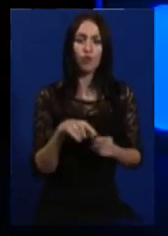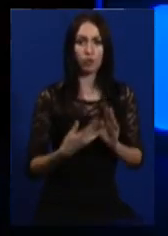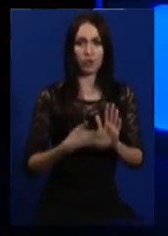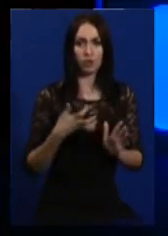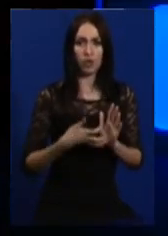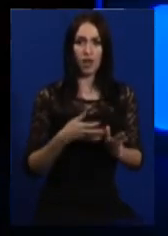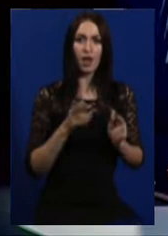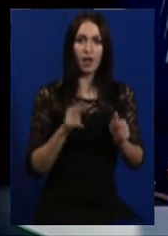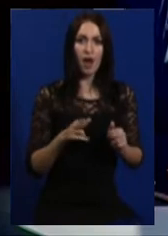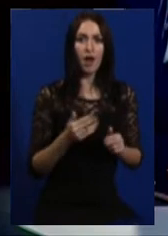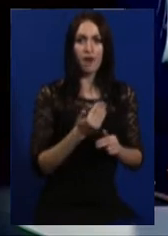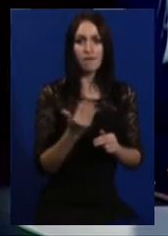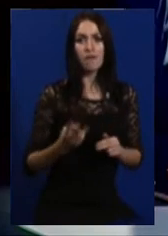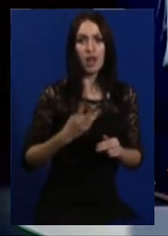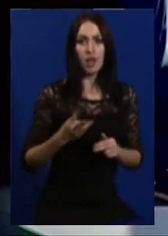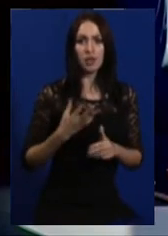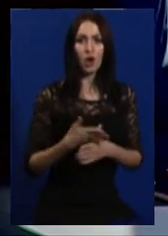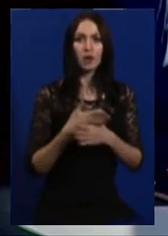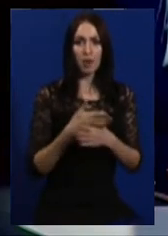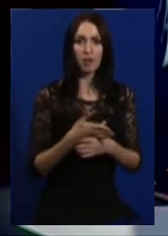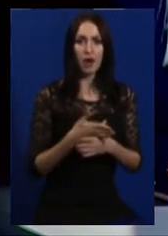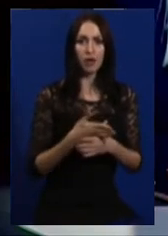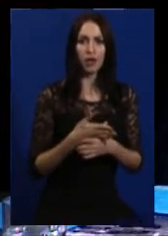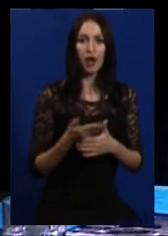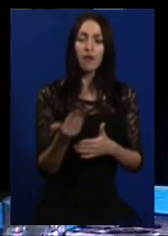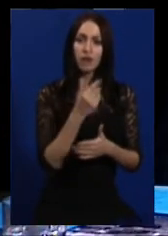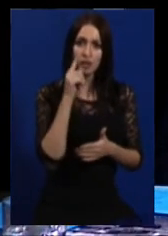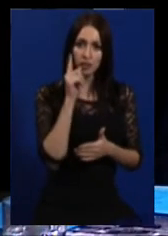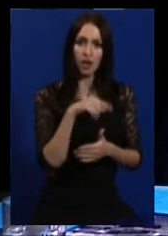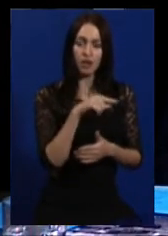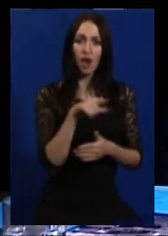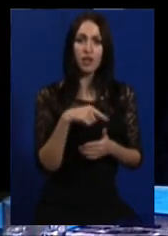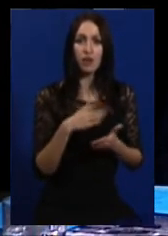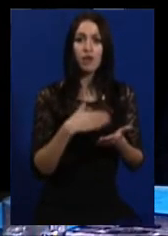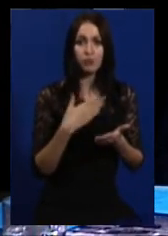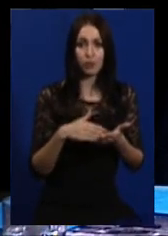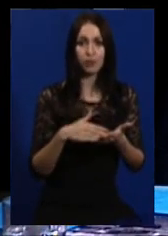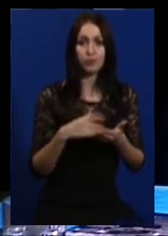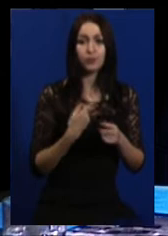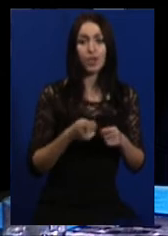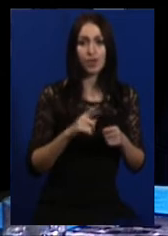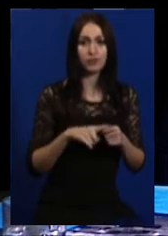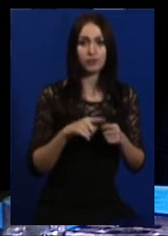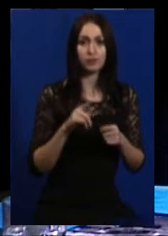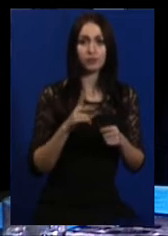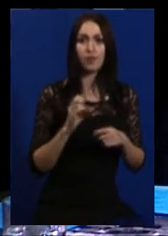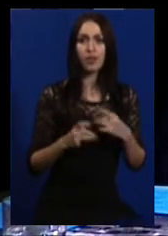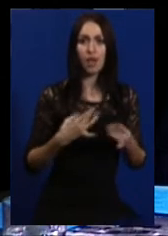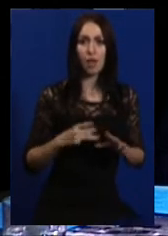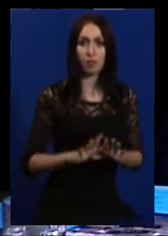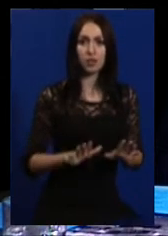якобы ладдере думала и знаете они вообще такие не капризны и